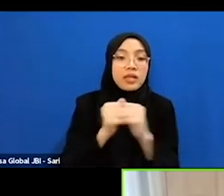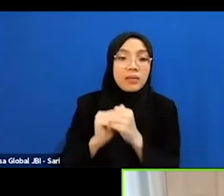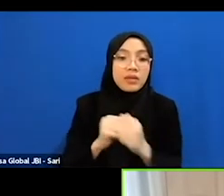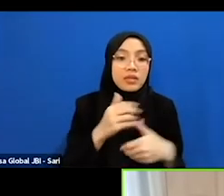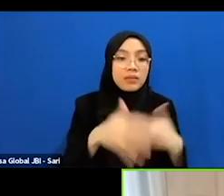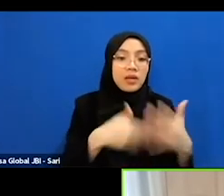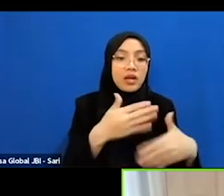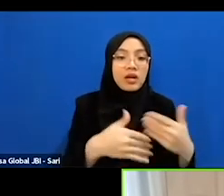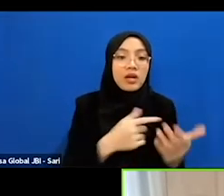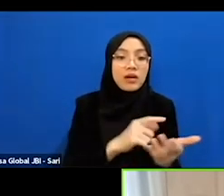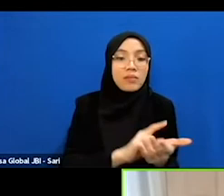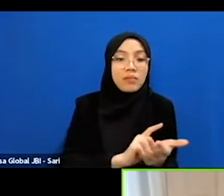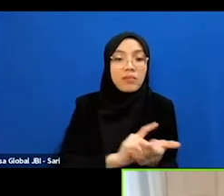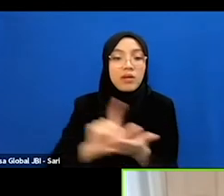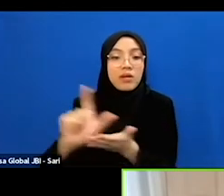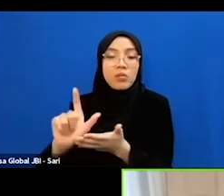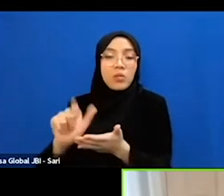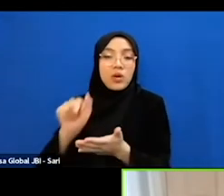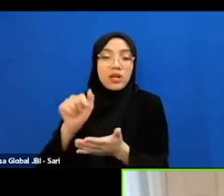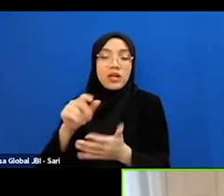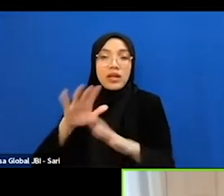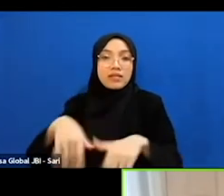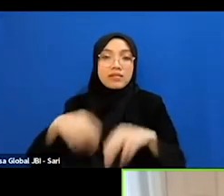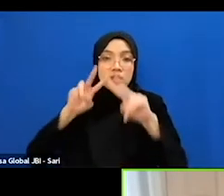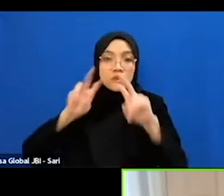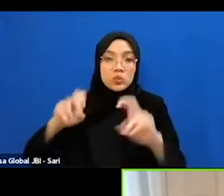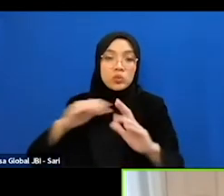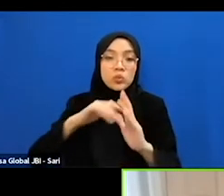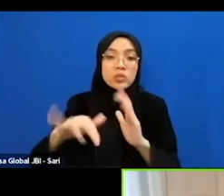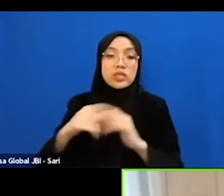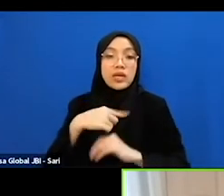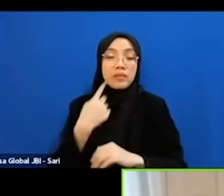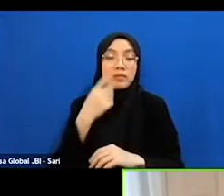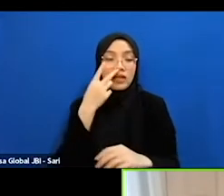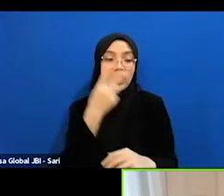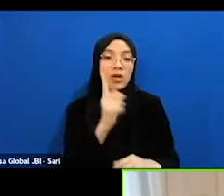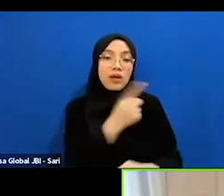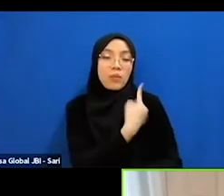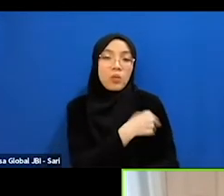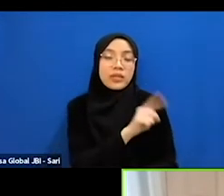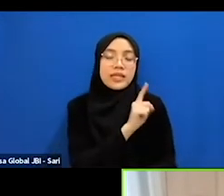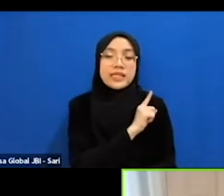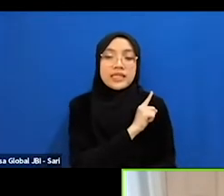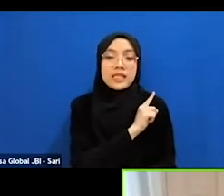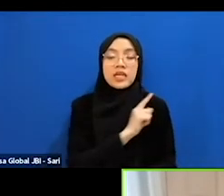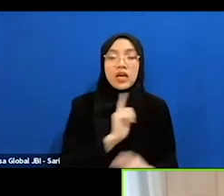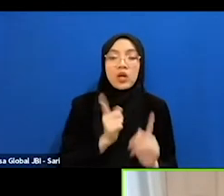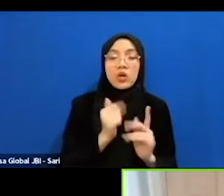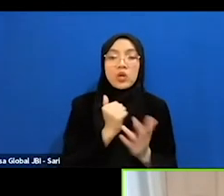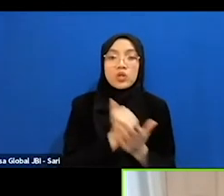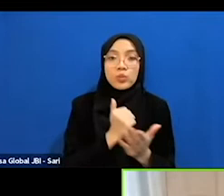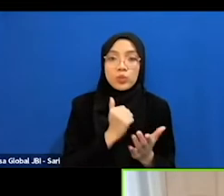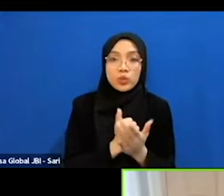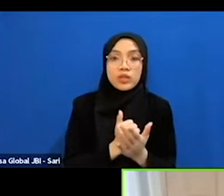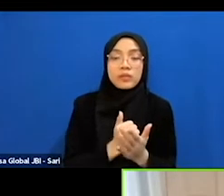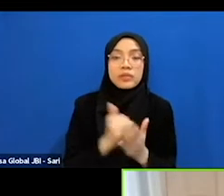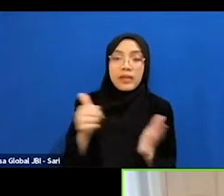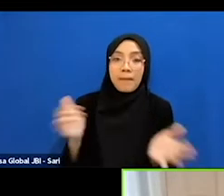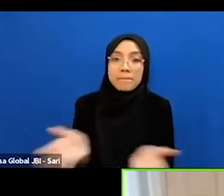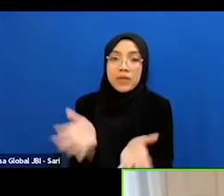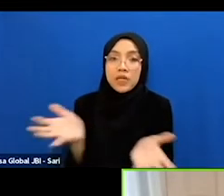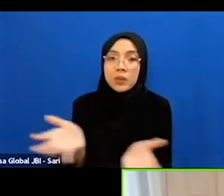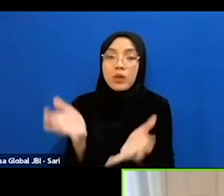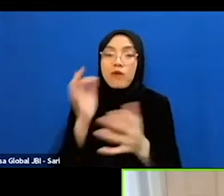penanganan pengaduan sebenarnya justru dalam studi kami juga kami melihat ada potensi untuk kemudian mendayagunakan